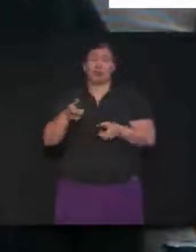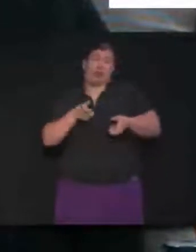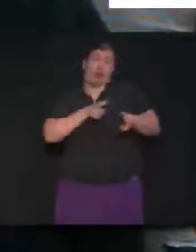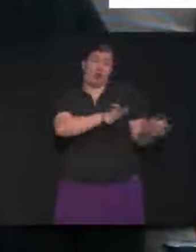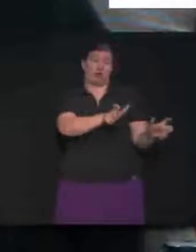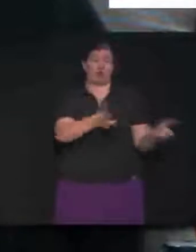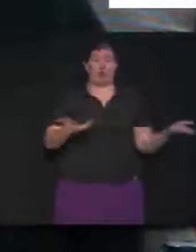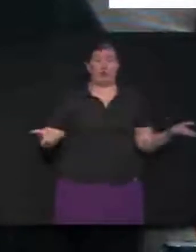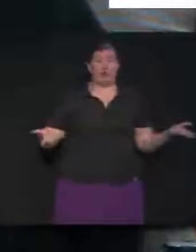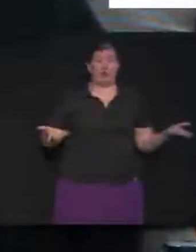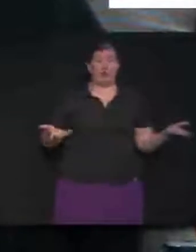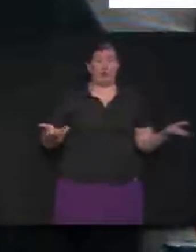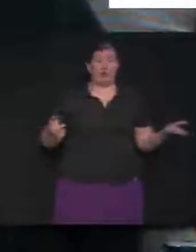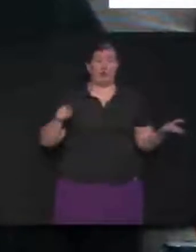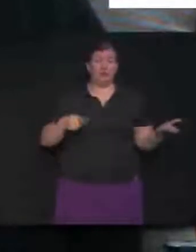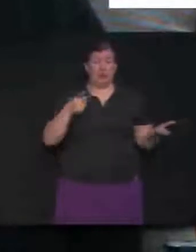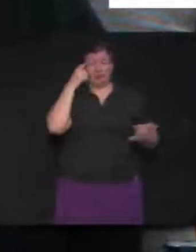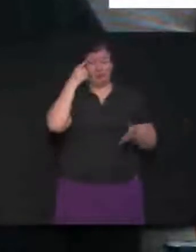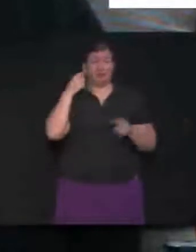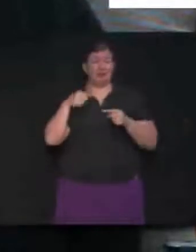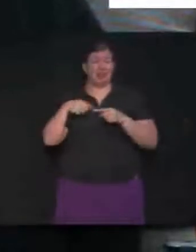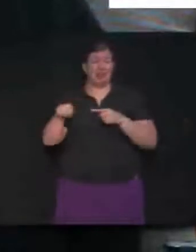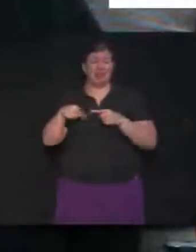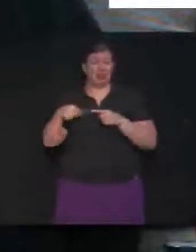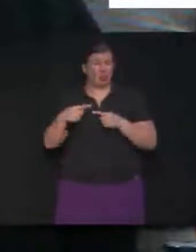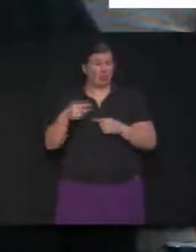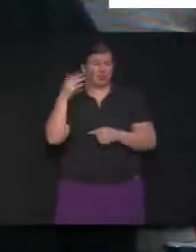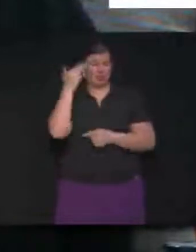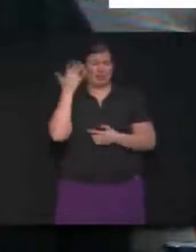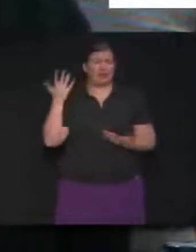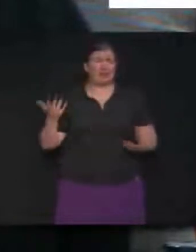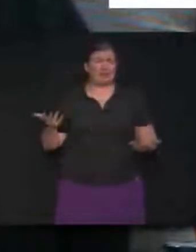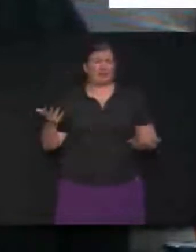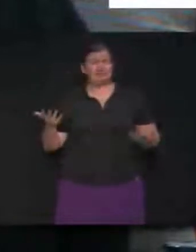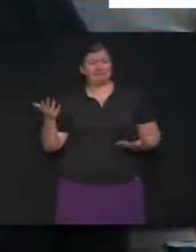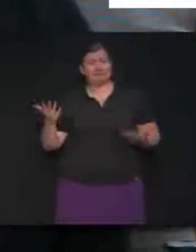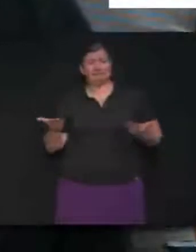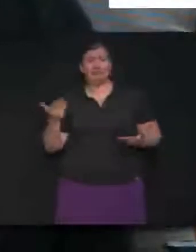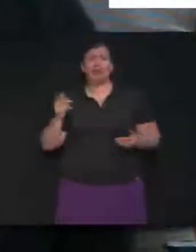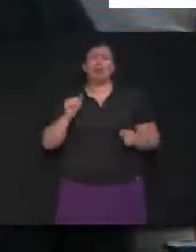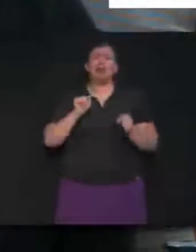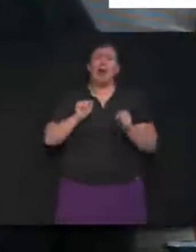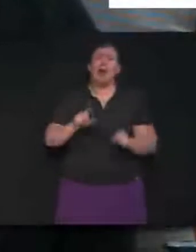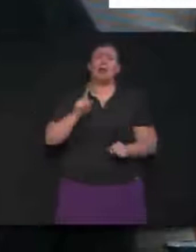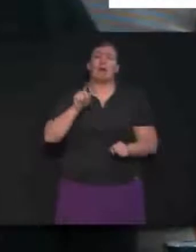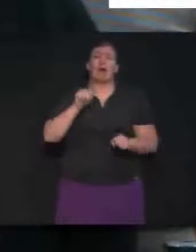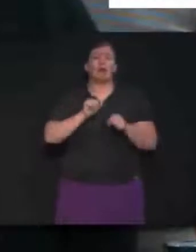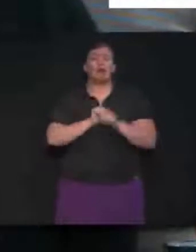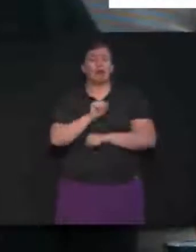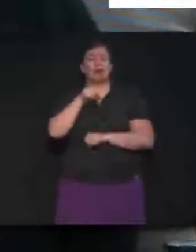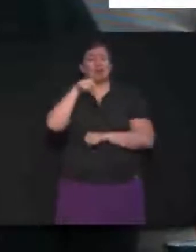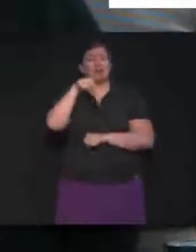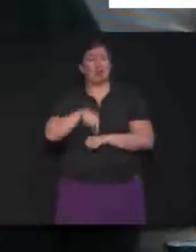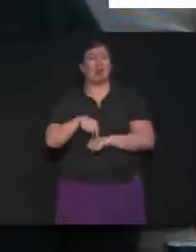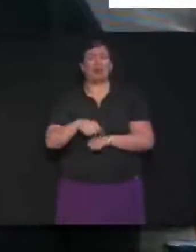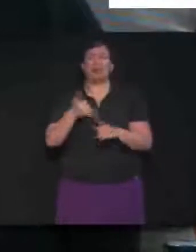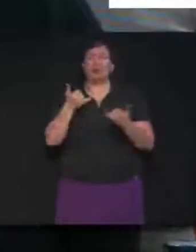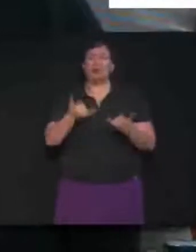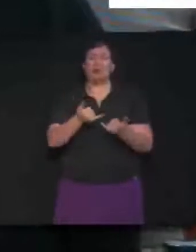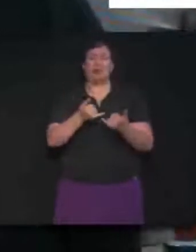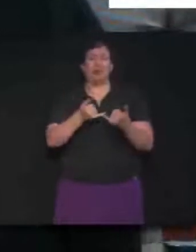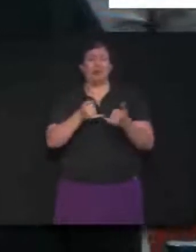mit Implikation zu rechnen haben aber deswegen würde ich diese Versammlung bitten